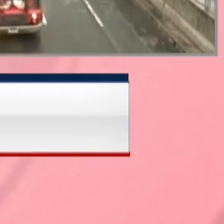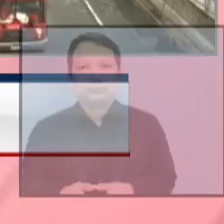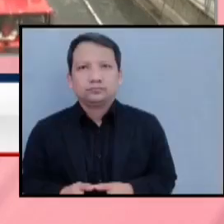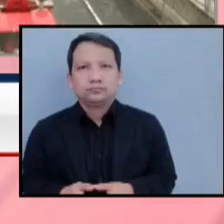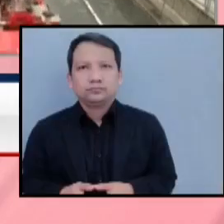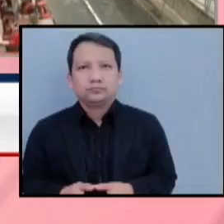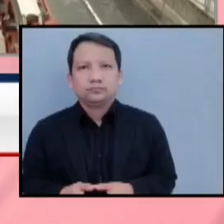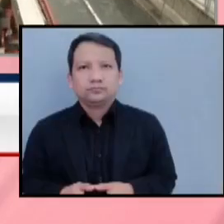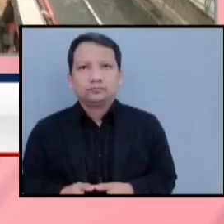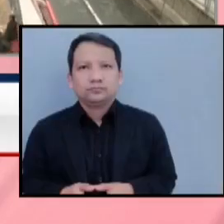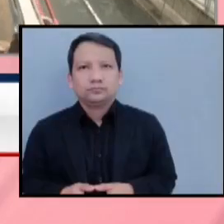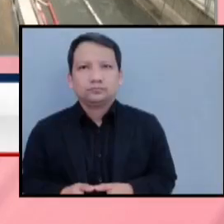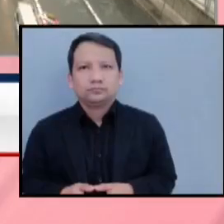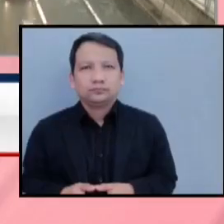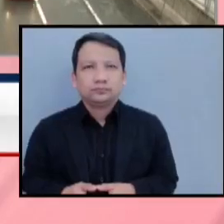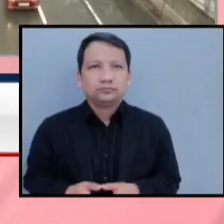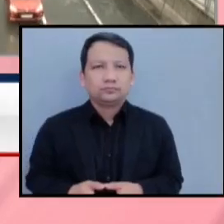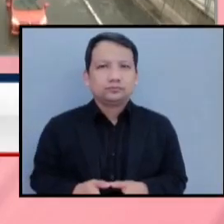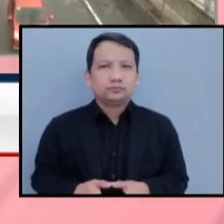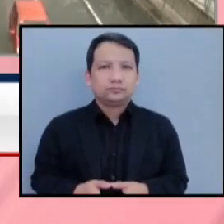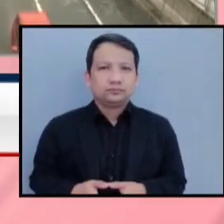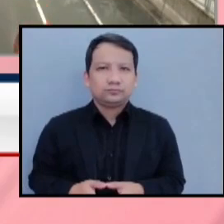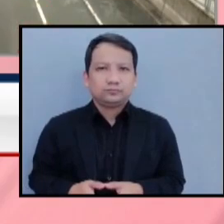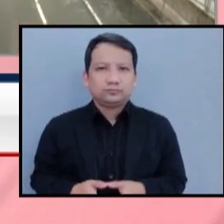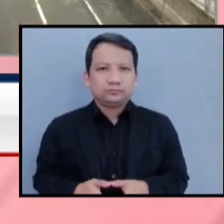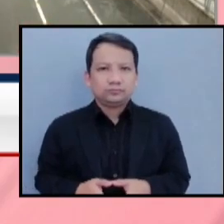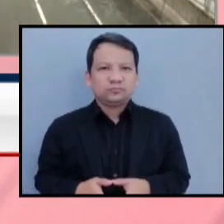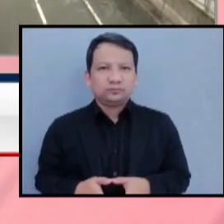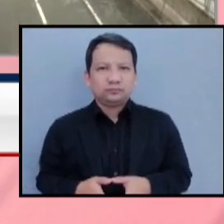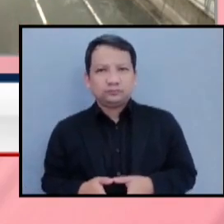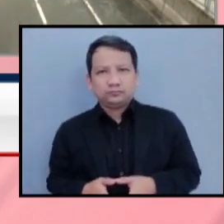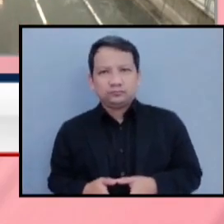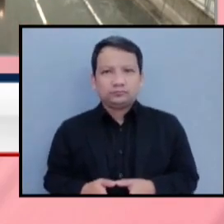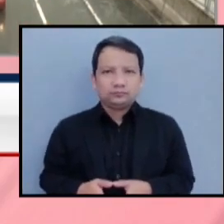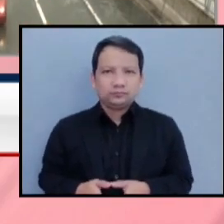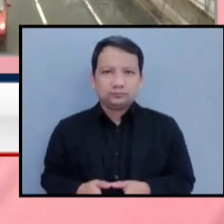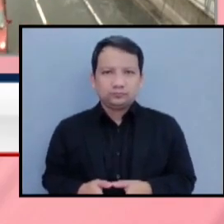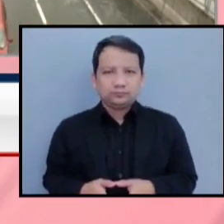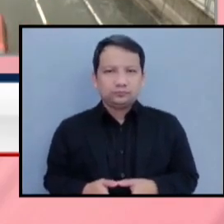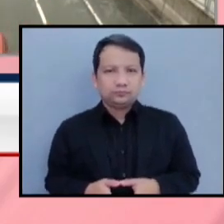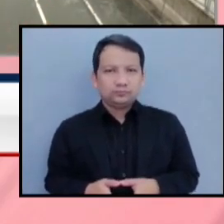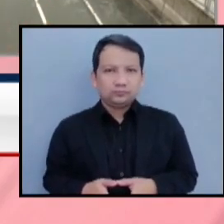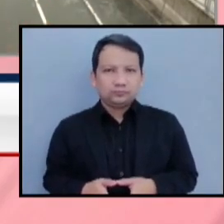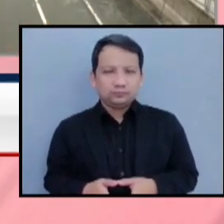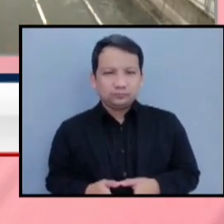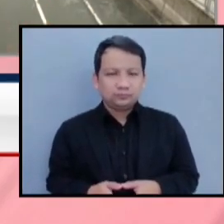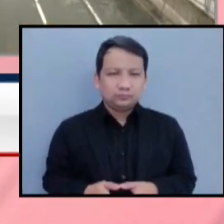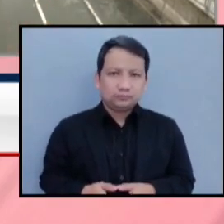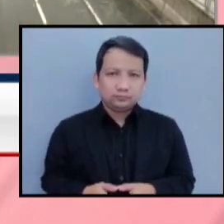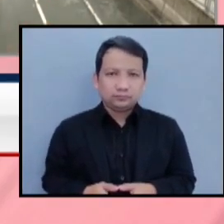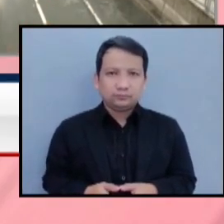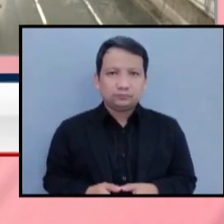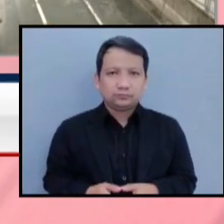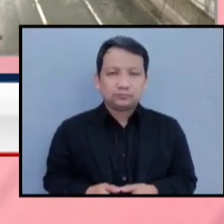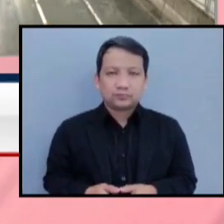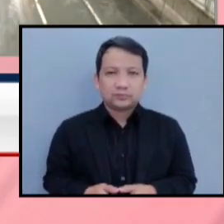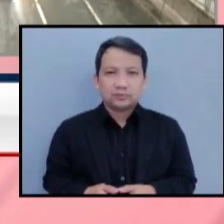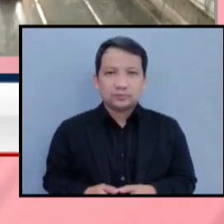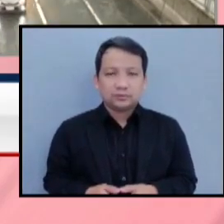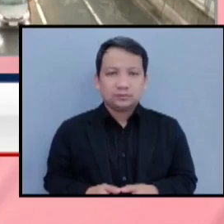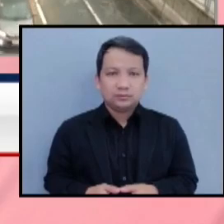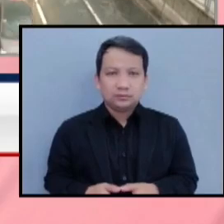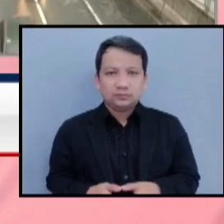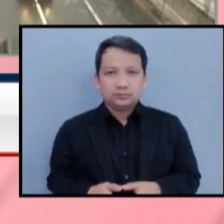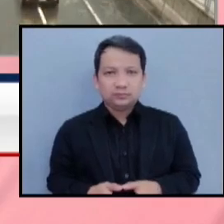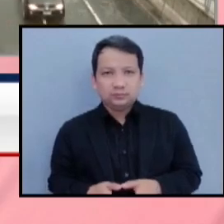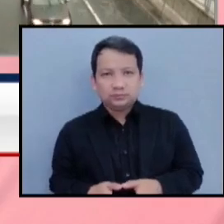sa nutrients. Sa katawan. Okay. Yeah. Siguro last tips na lang, ano, Chi? Yes. Mga paalala na kasi mahirap din yung so